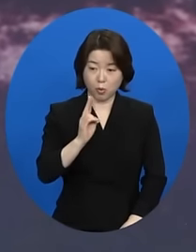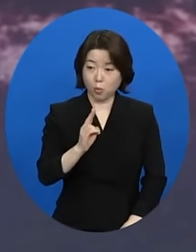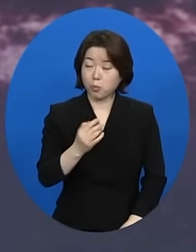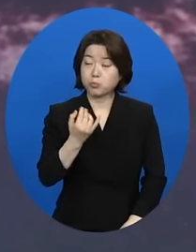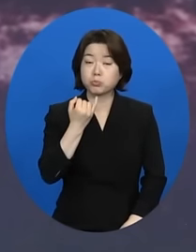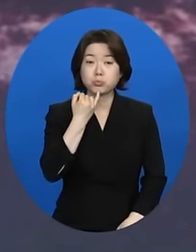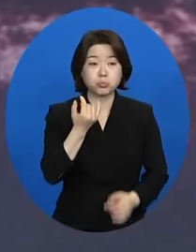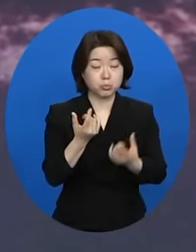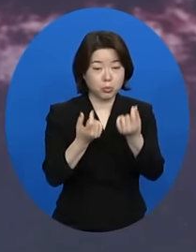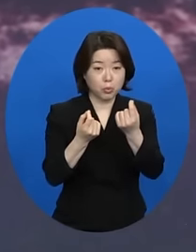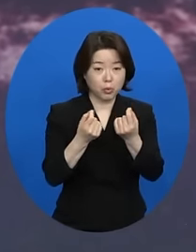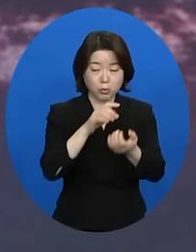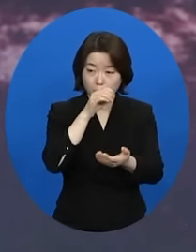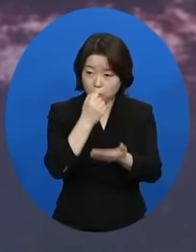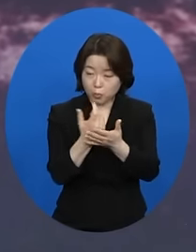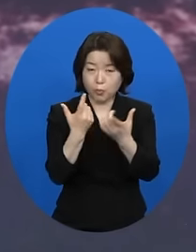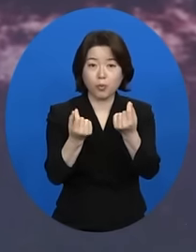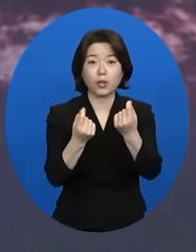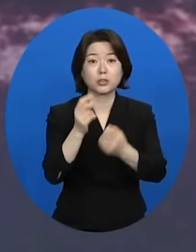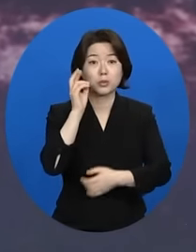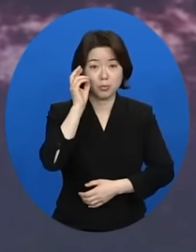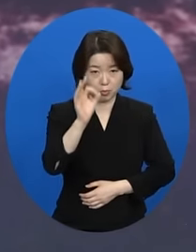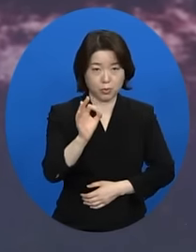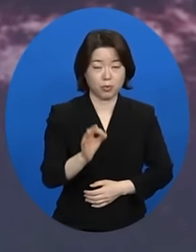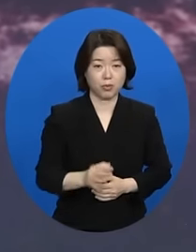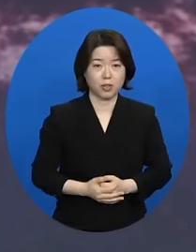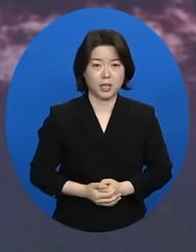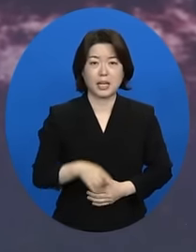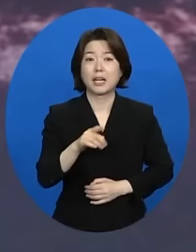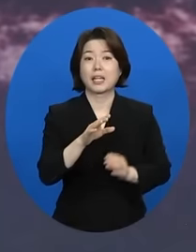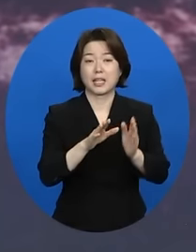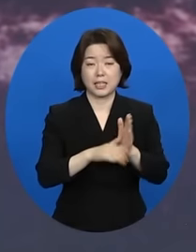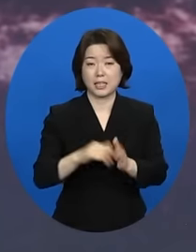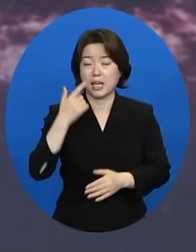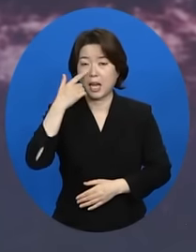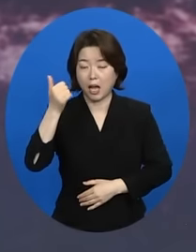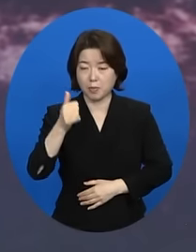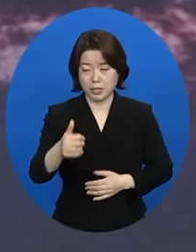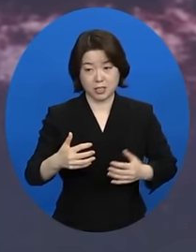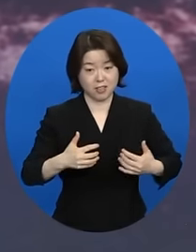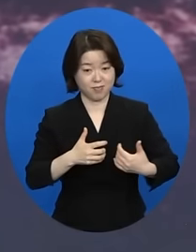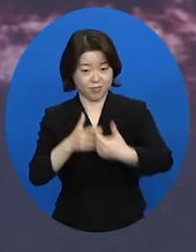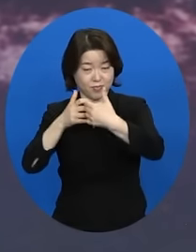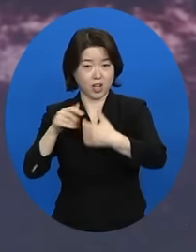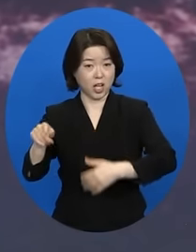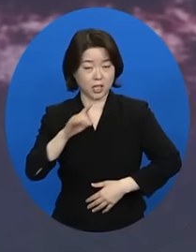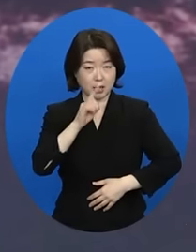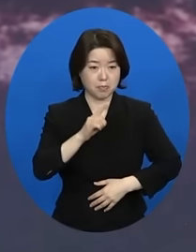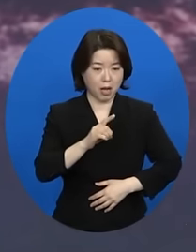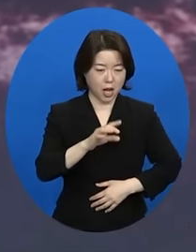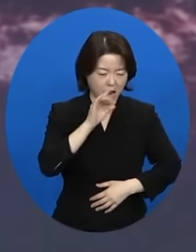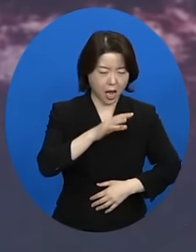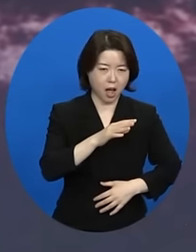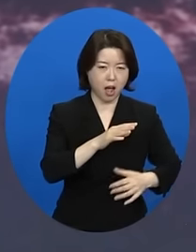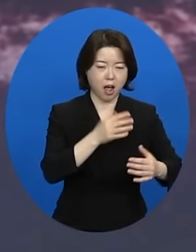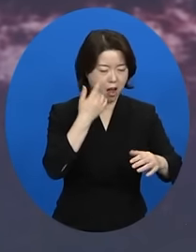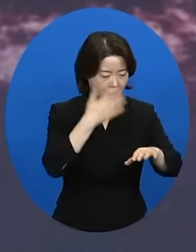그럴듯하고요, 합리적인 것 같아요. 물론 이 당시에 아버지에게 이렇게 대들면서 말하는 것은 말도 안 되는